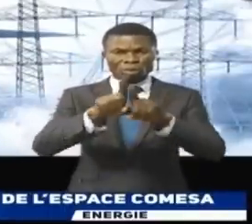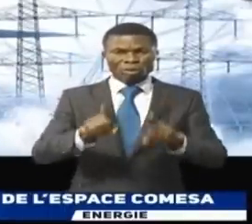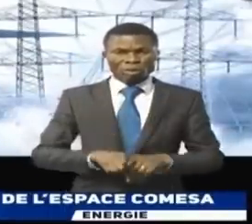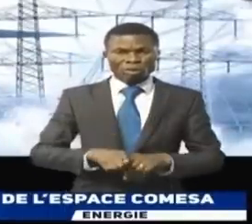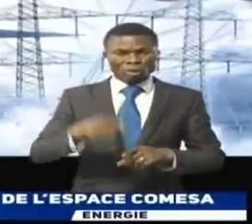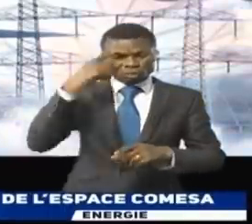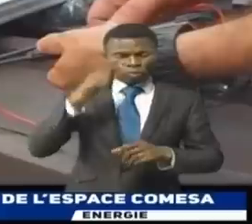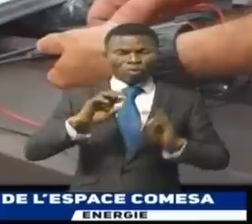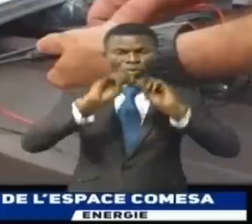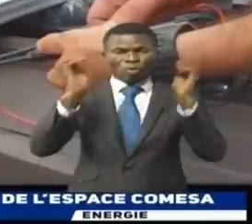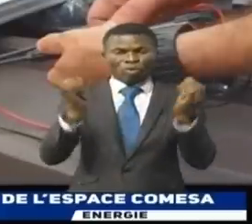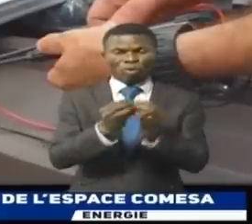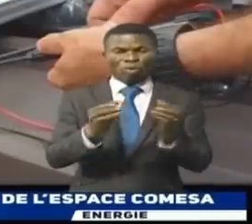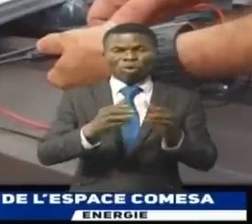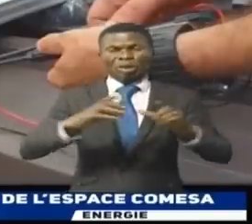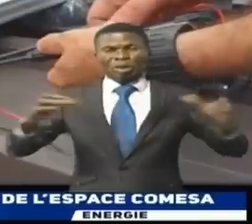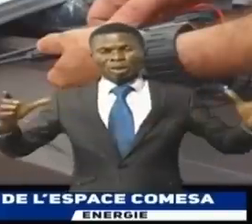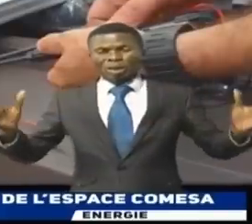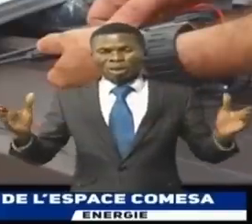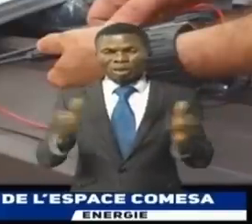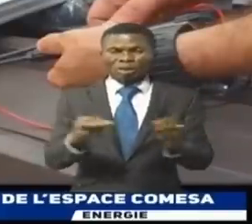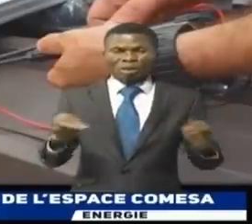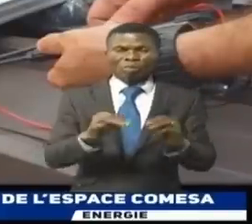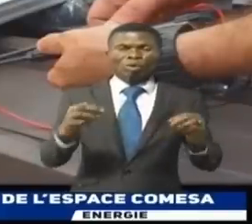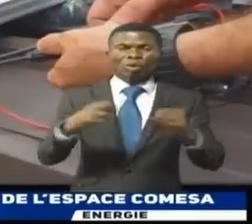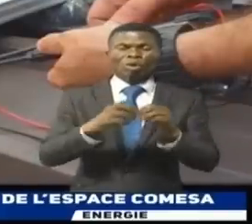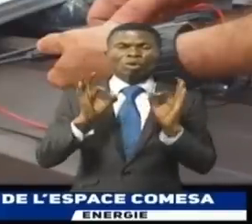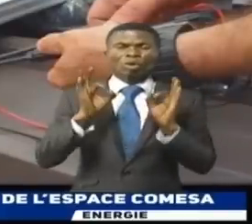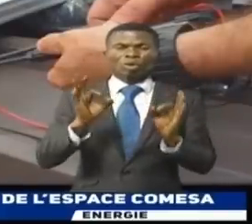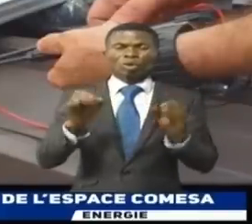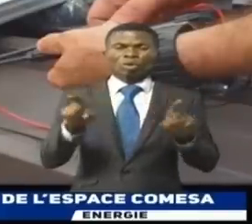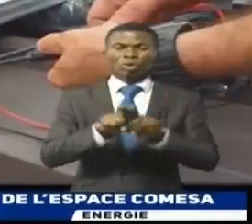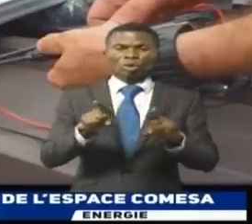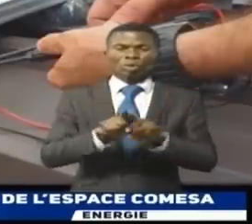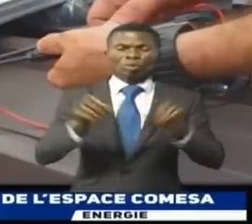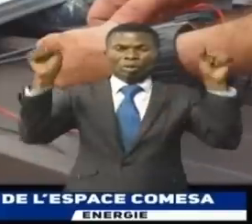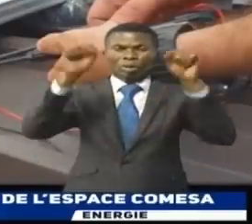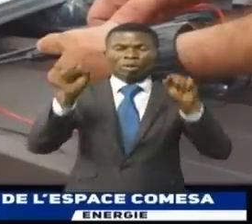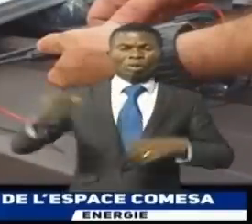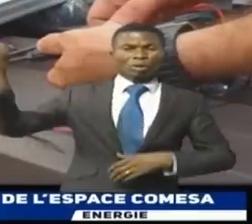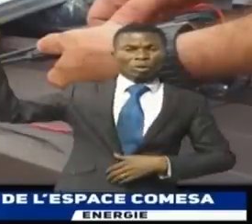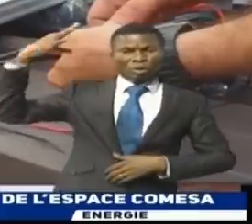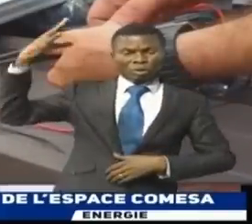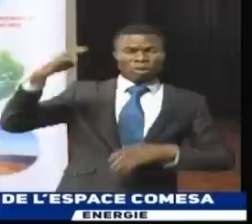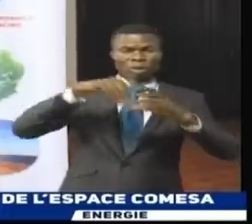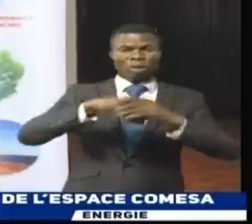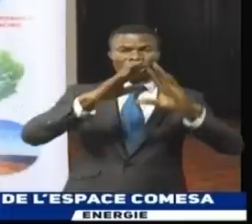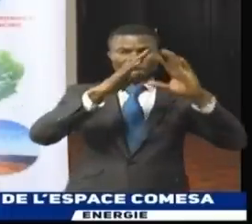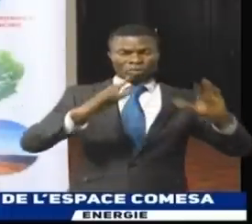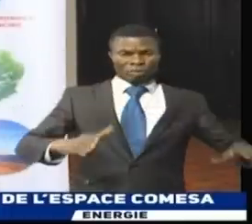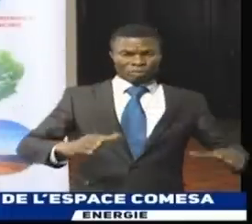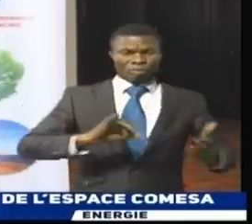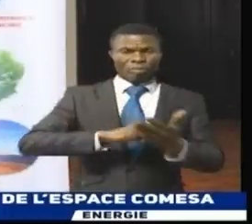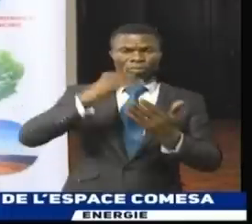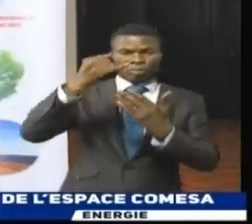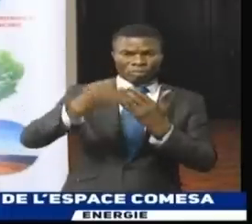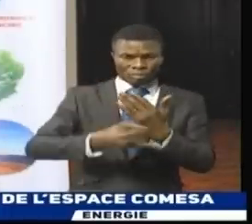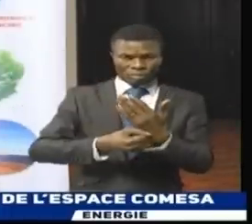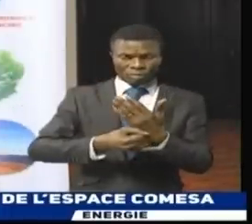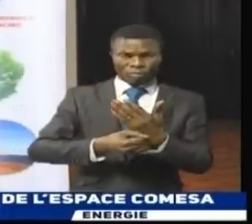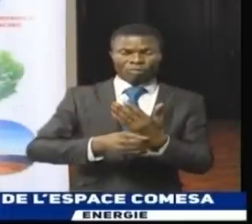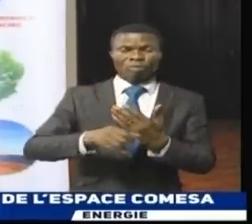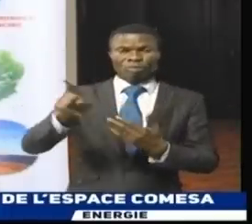petites et moyennes entreprises d'énergie renouvelable tels que les systèmes solaires domestiques. Le projet